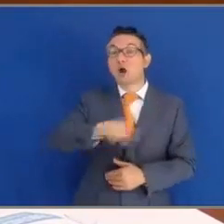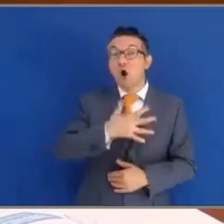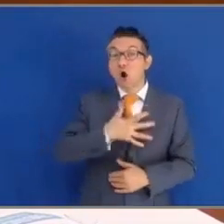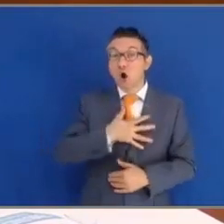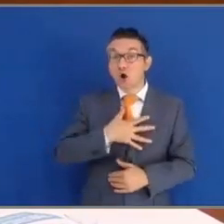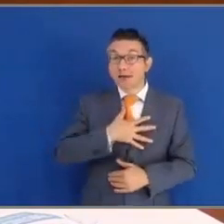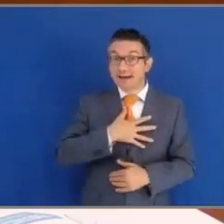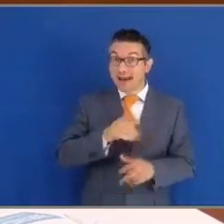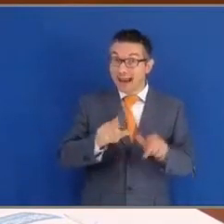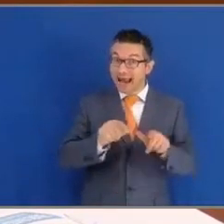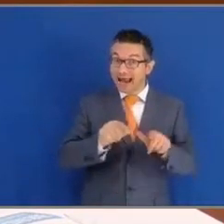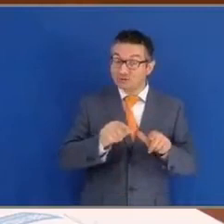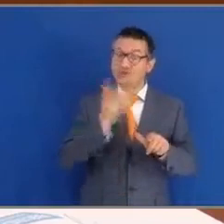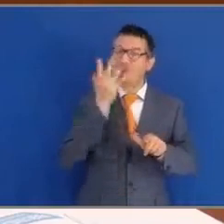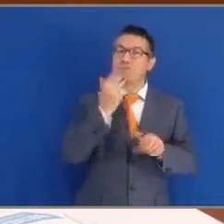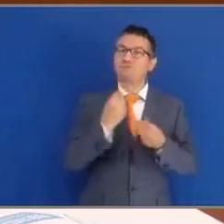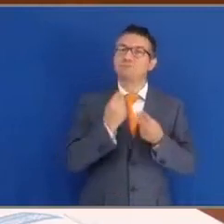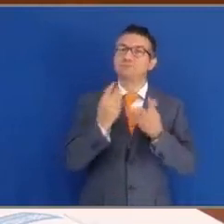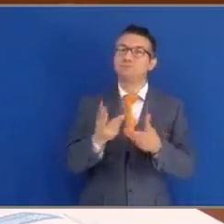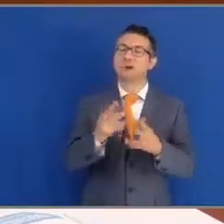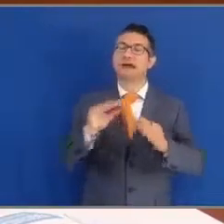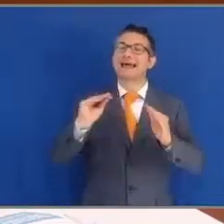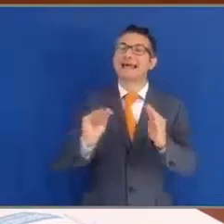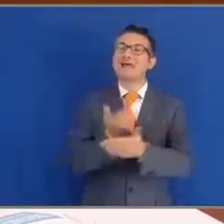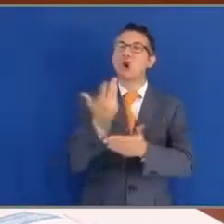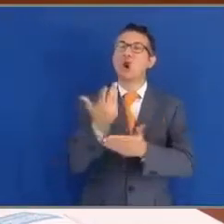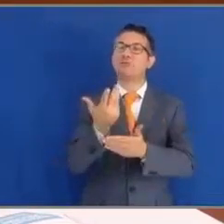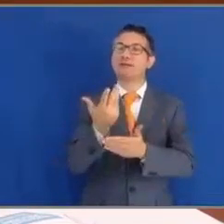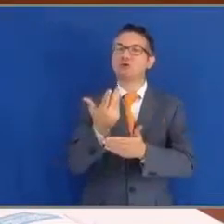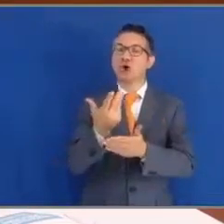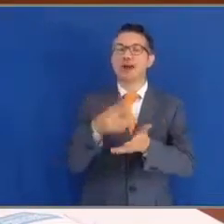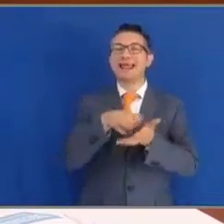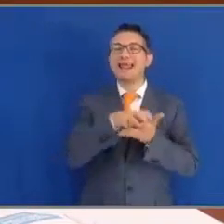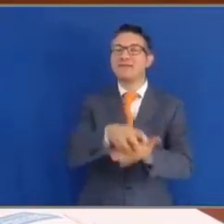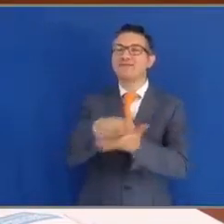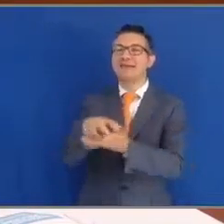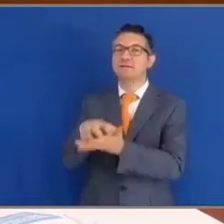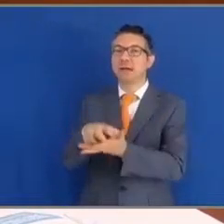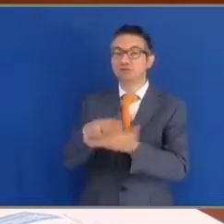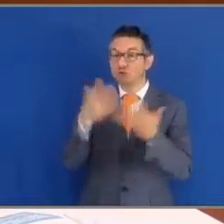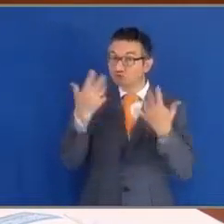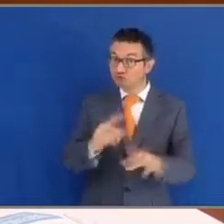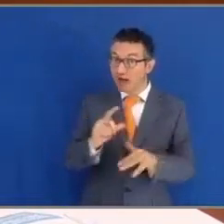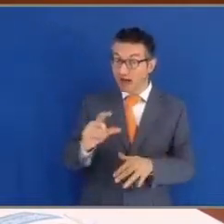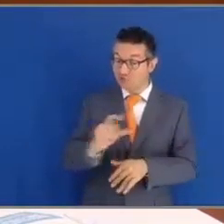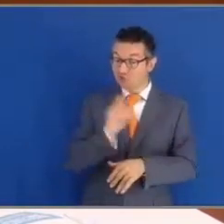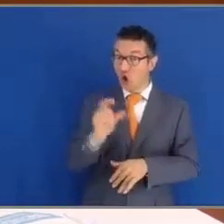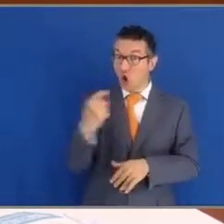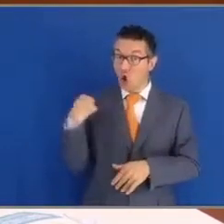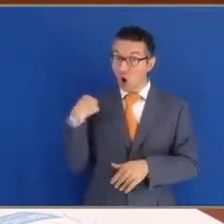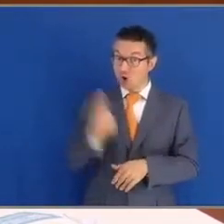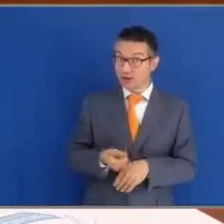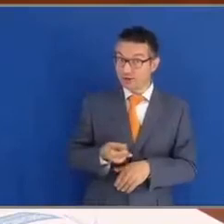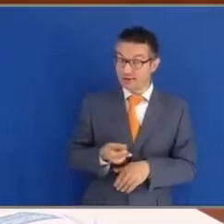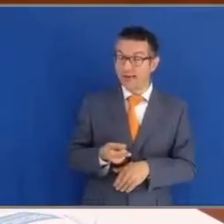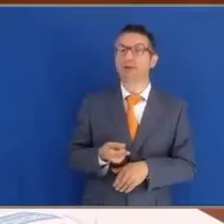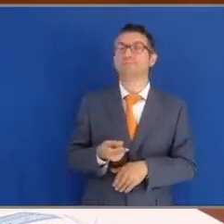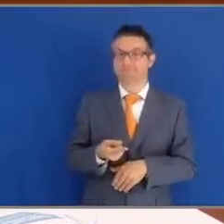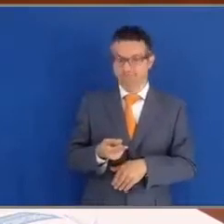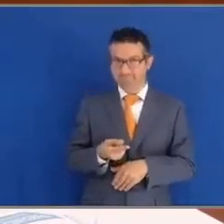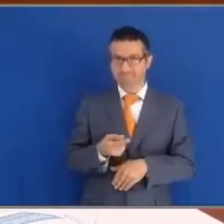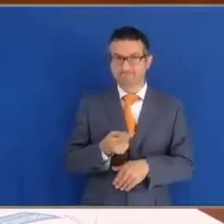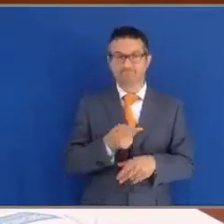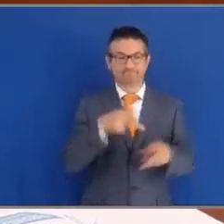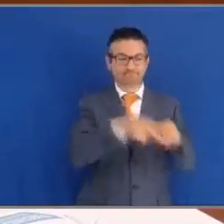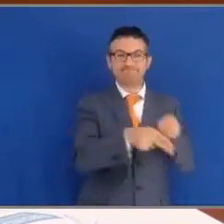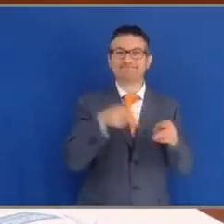di innovazione e di investimento che in questi giorni ci ha portato a inaugurare cantieri